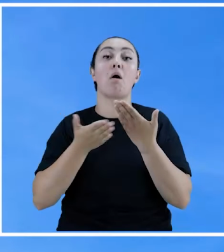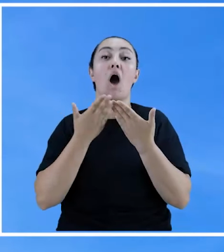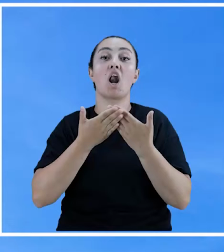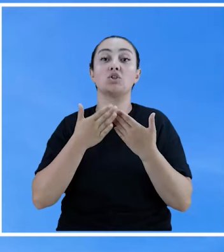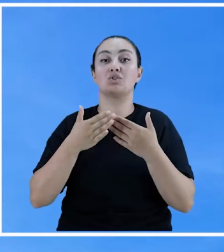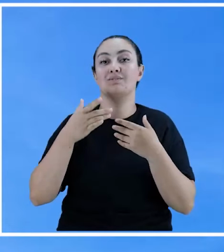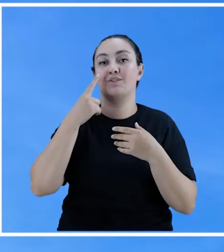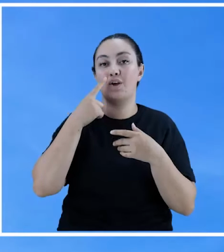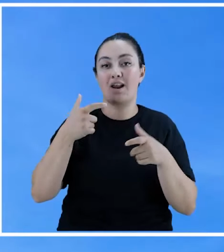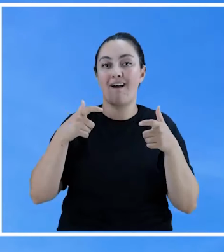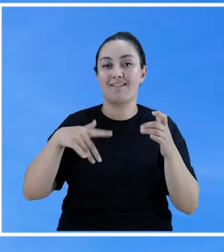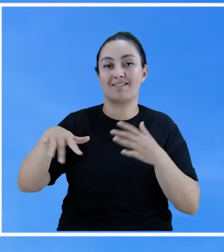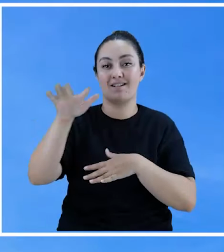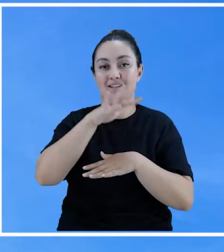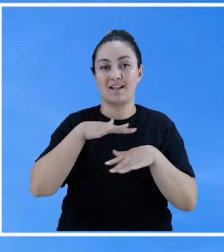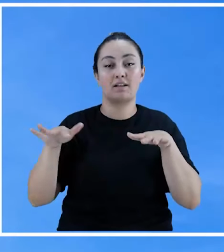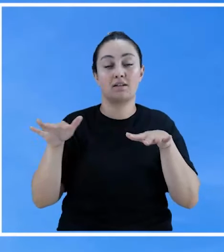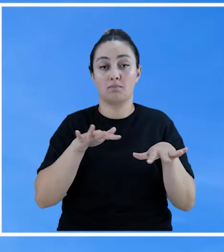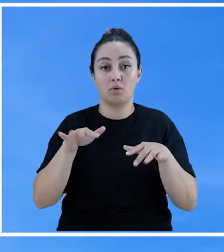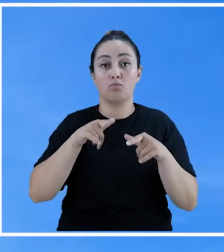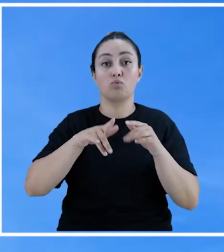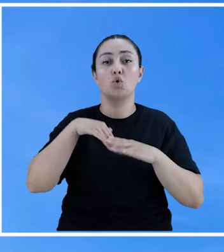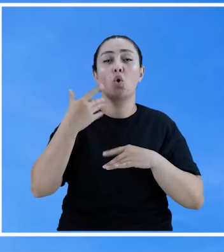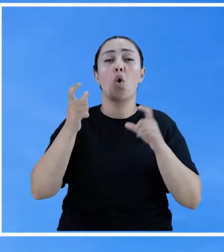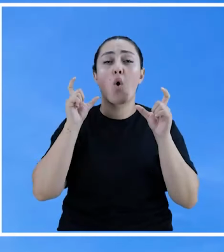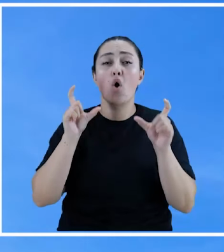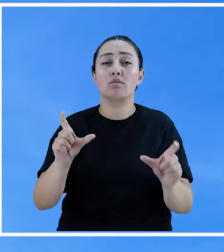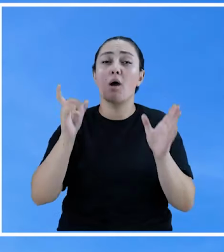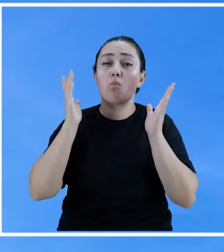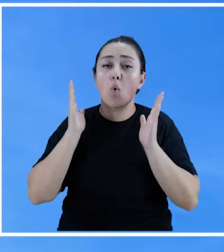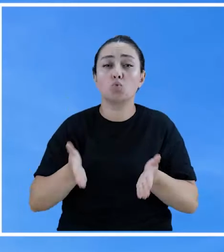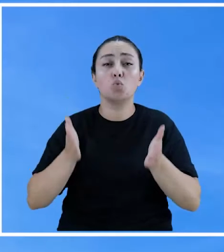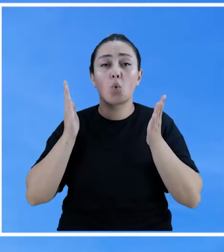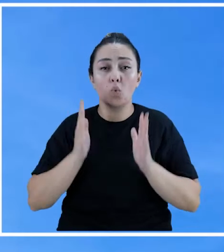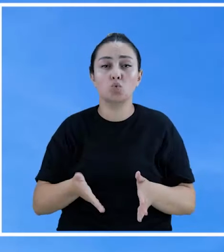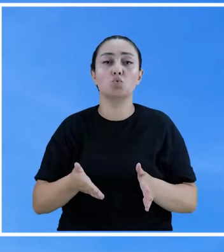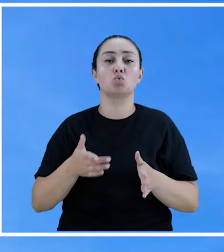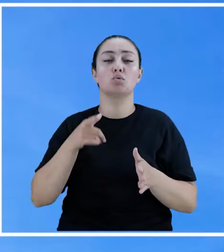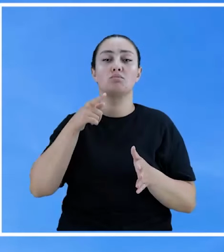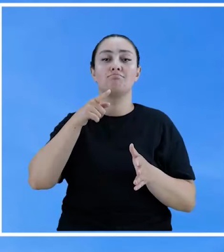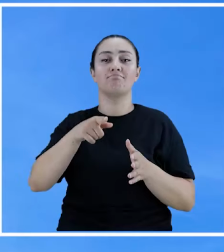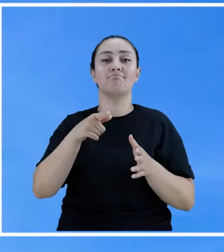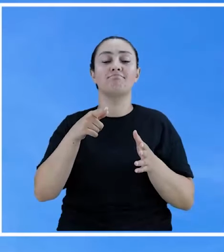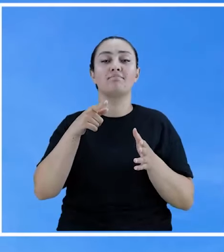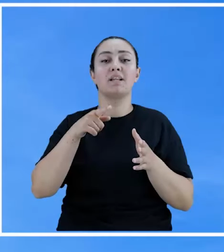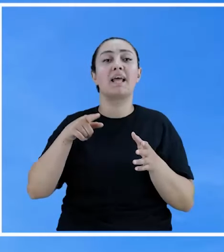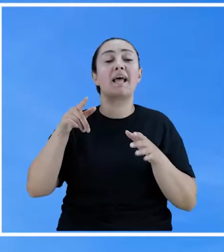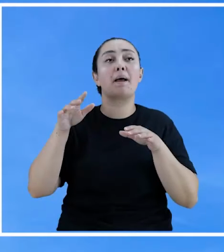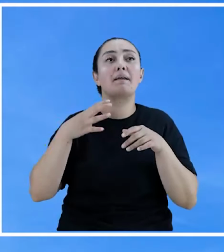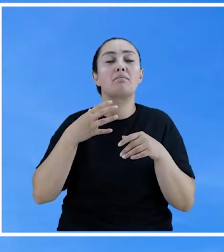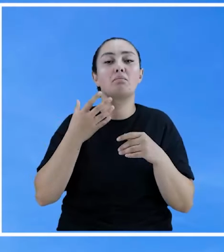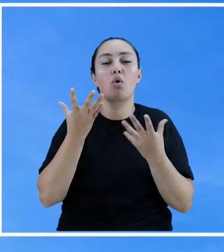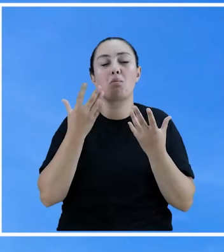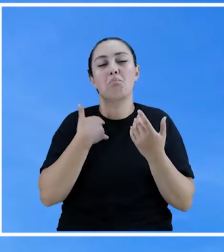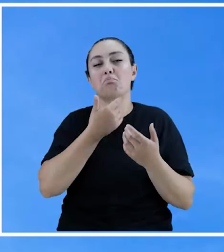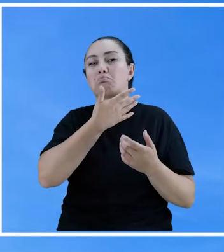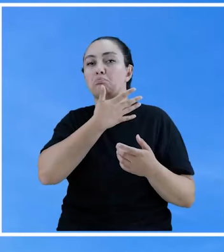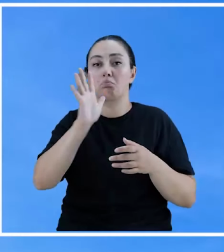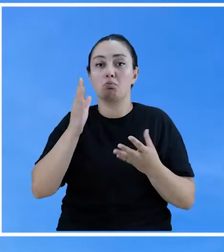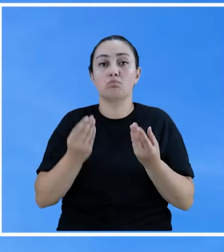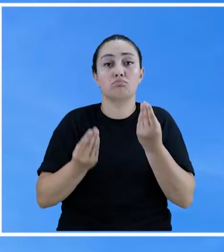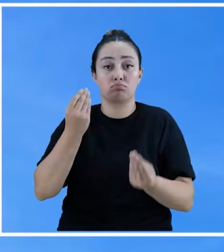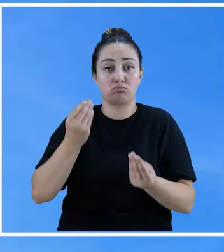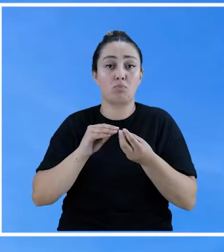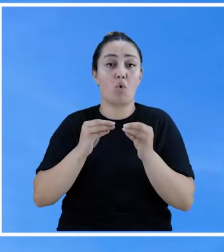depremi. Ve bunlar sonrasında gördük ki ne kadar önlem alırsak da alalım. Bir takım beklenmedik sıkıntılar